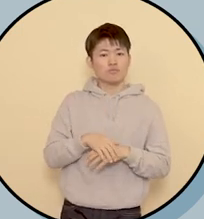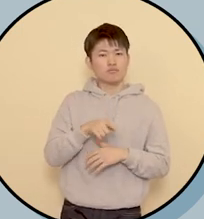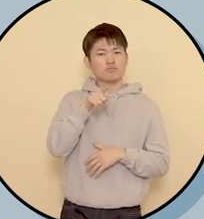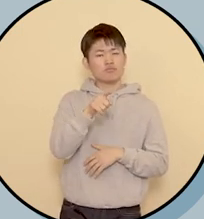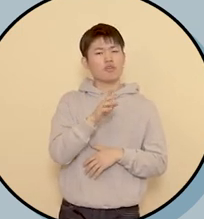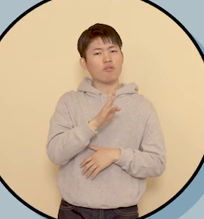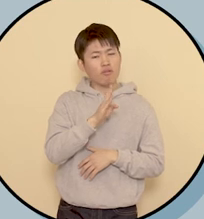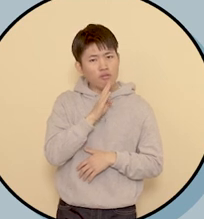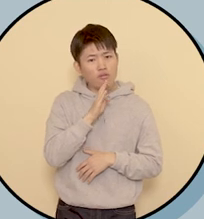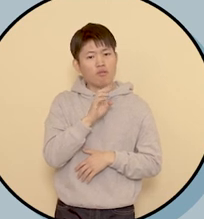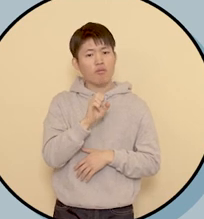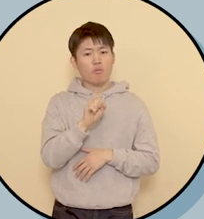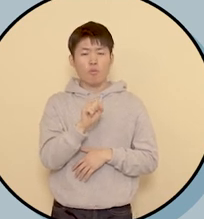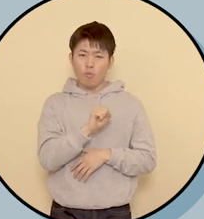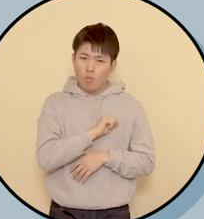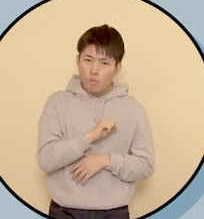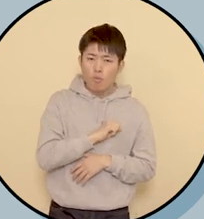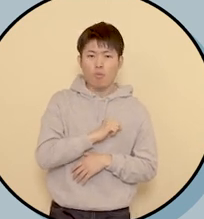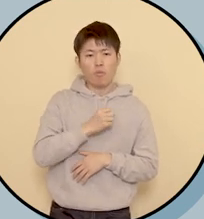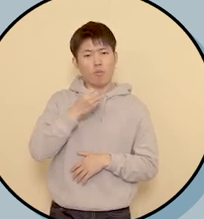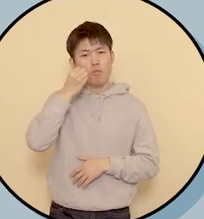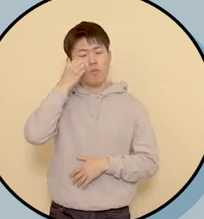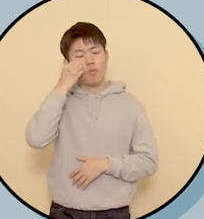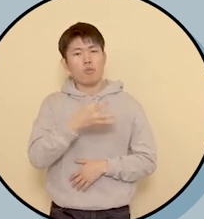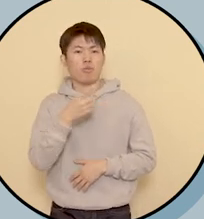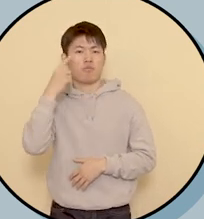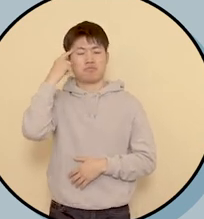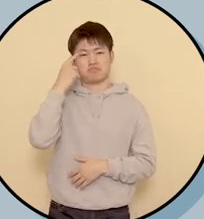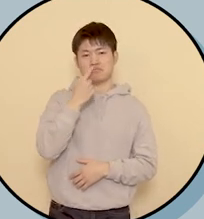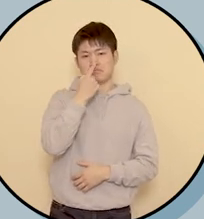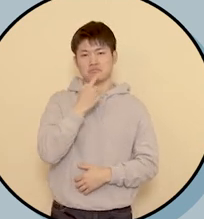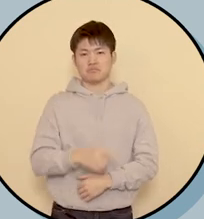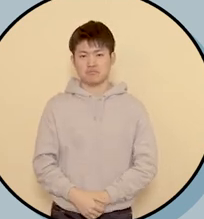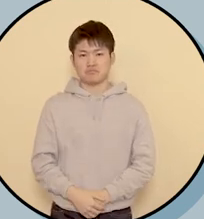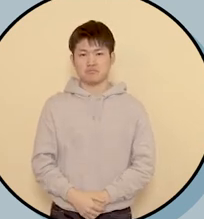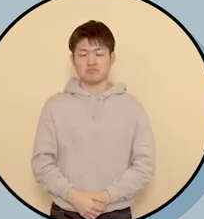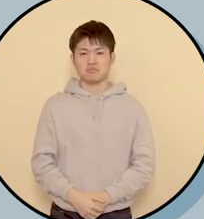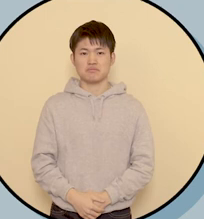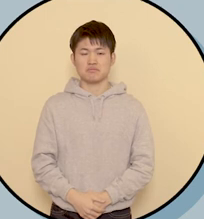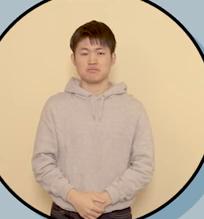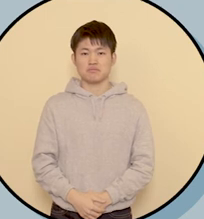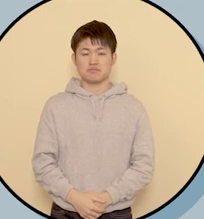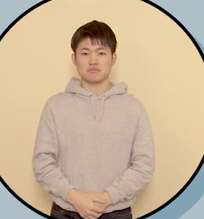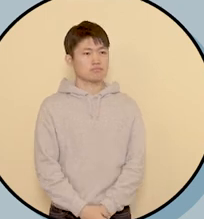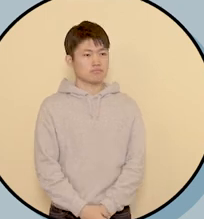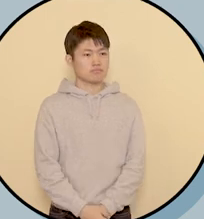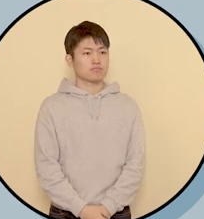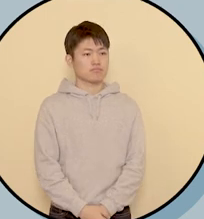んかそういうのがすごく面白いというか、なんか特徴的なのかなって思い